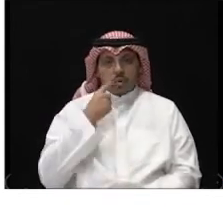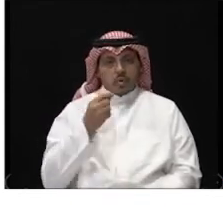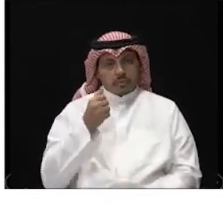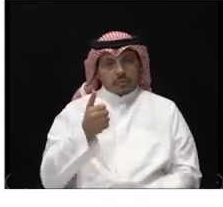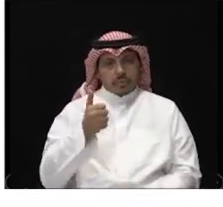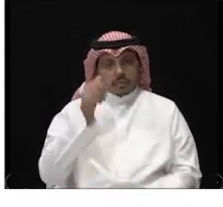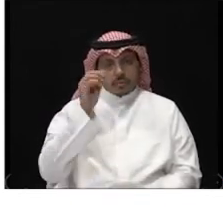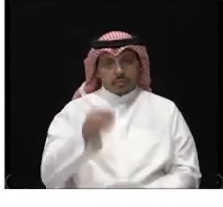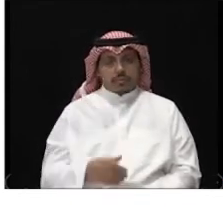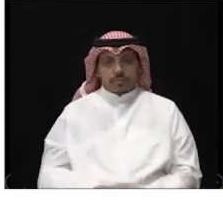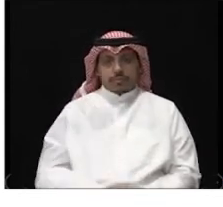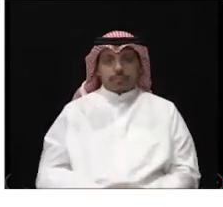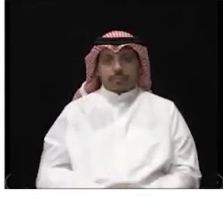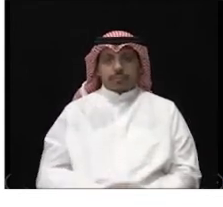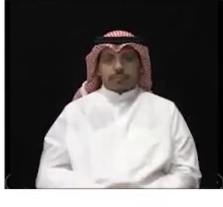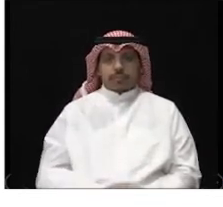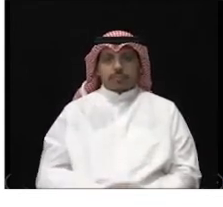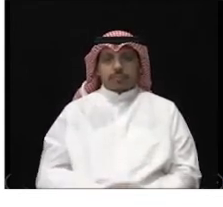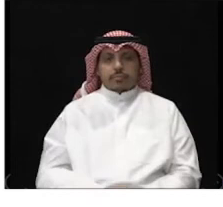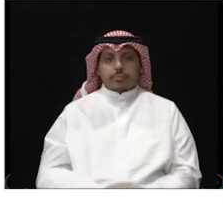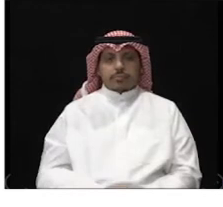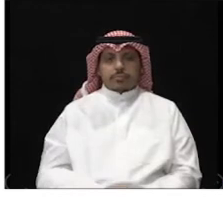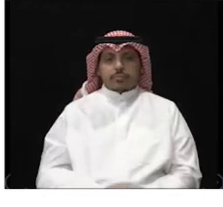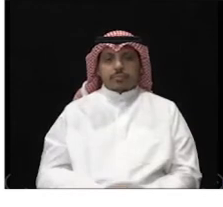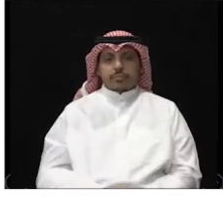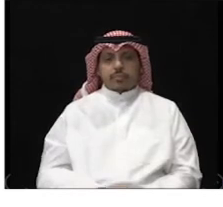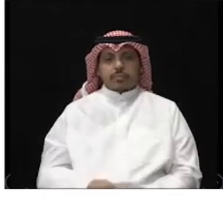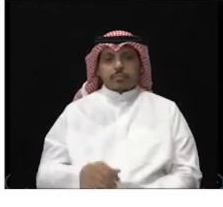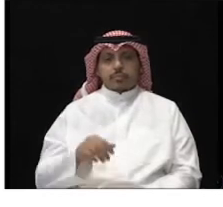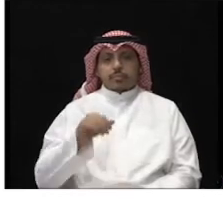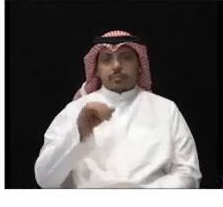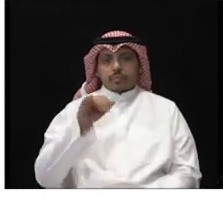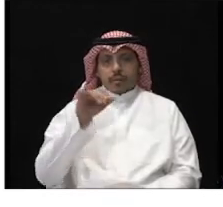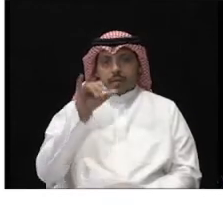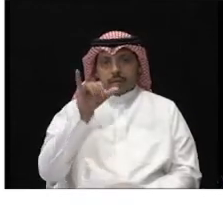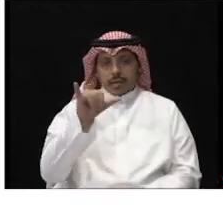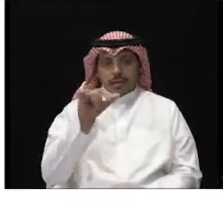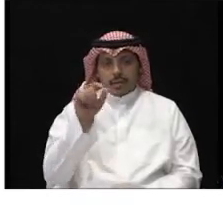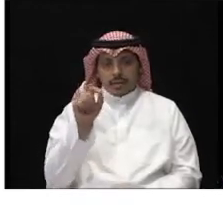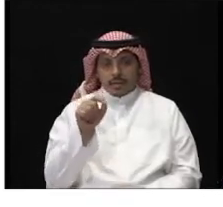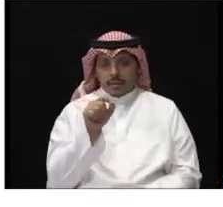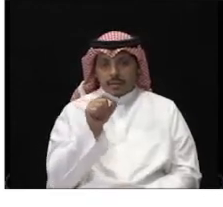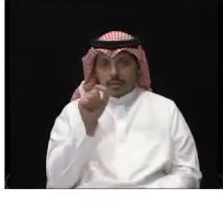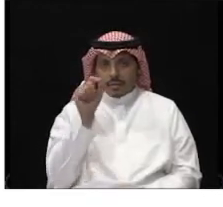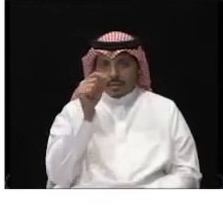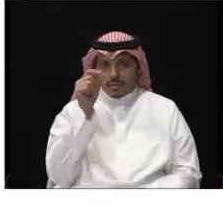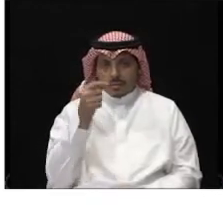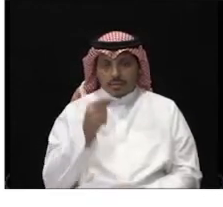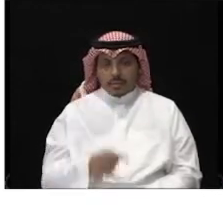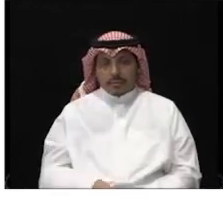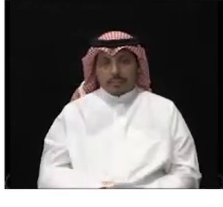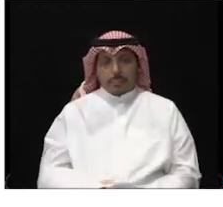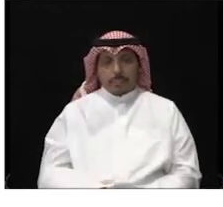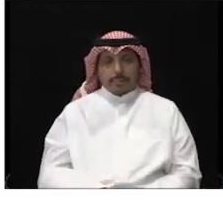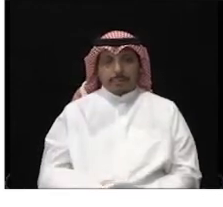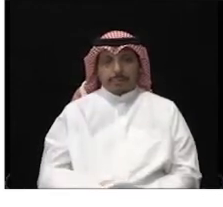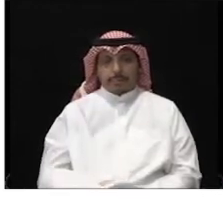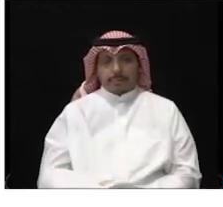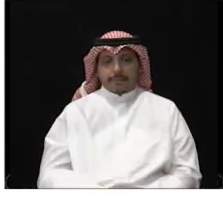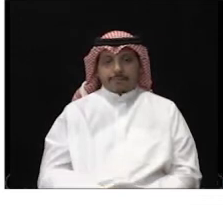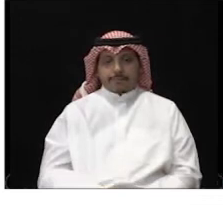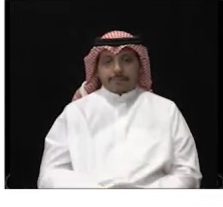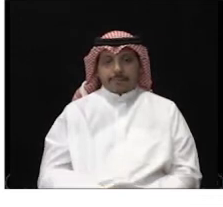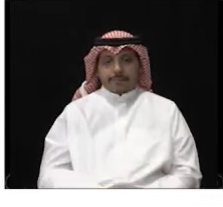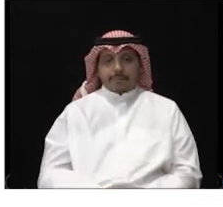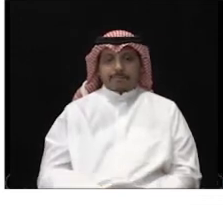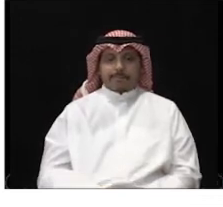هذا مد بالياء، مد بالياء، أحسنتم، ممتاز. يو، صوت